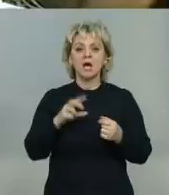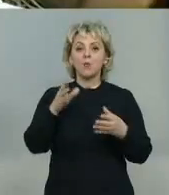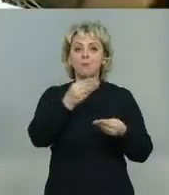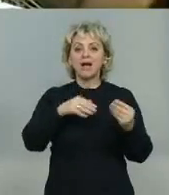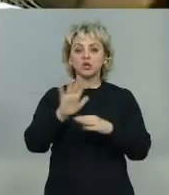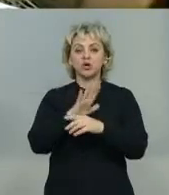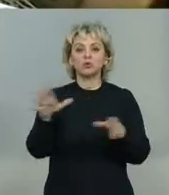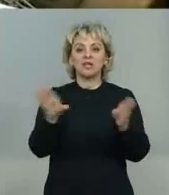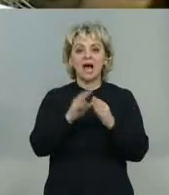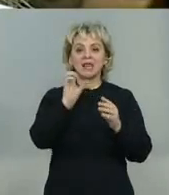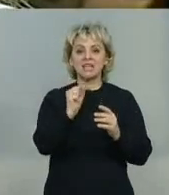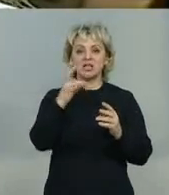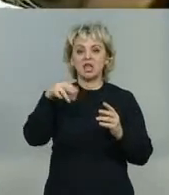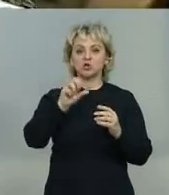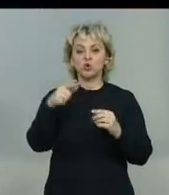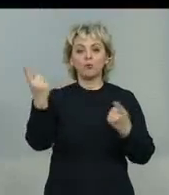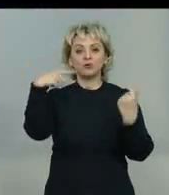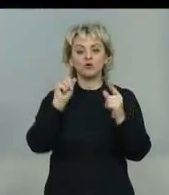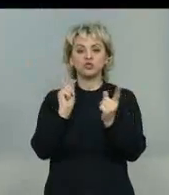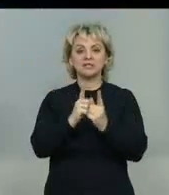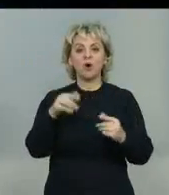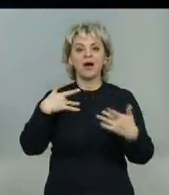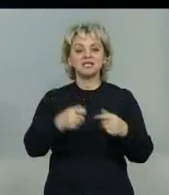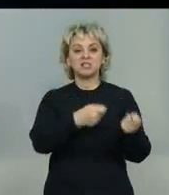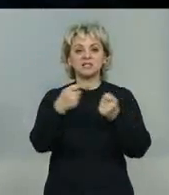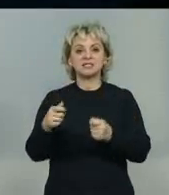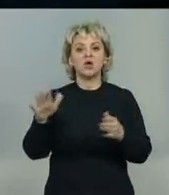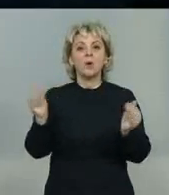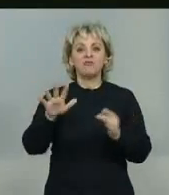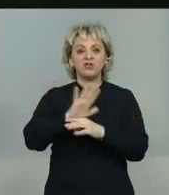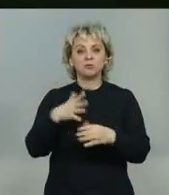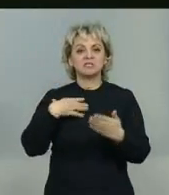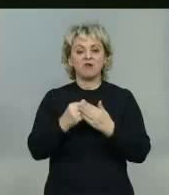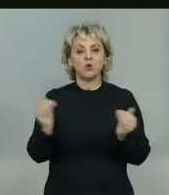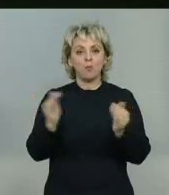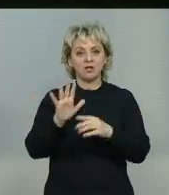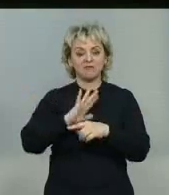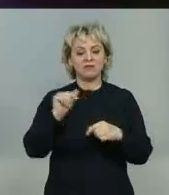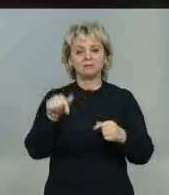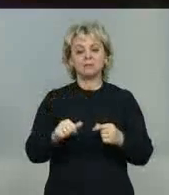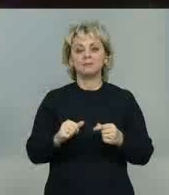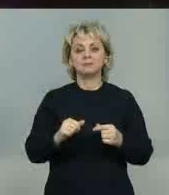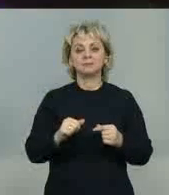«Магия кино» с Андреем Носковым. На творческую встречу артист привез премьеру своей короткометражки.